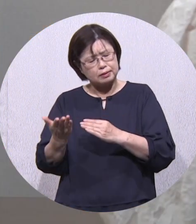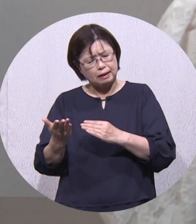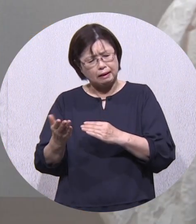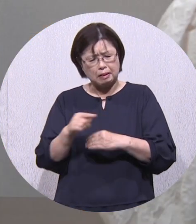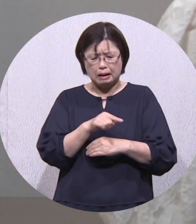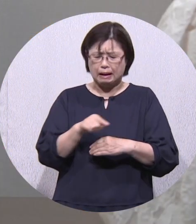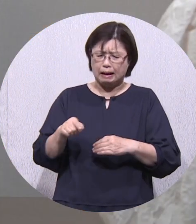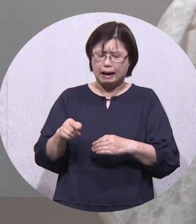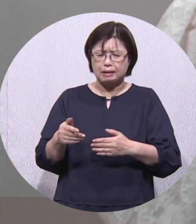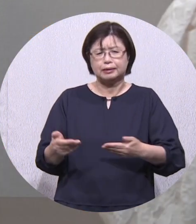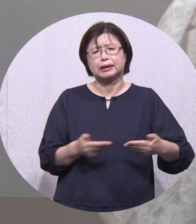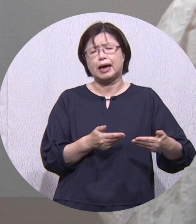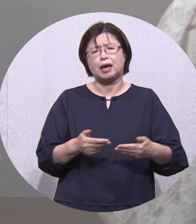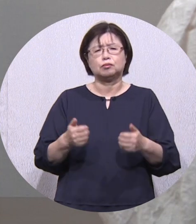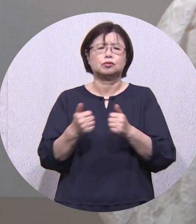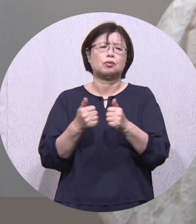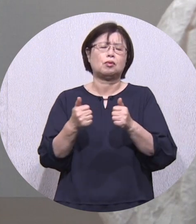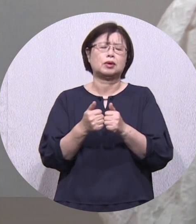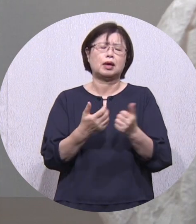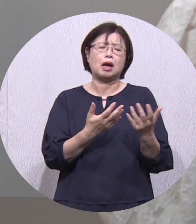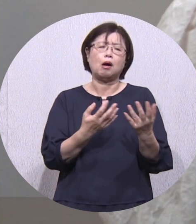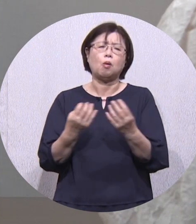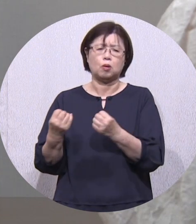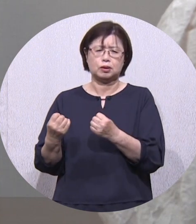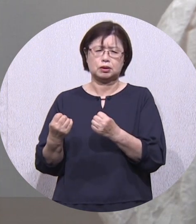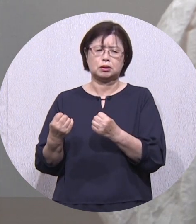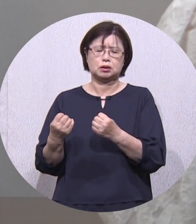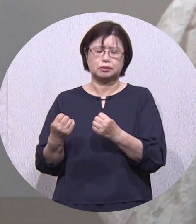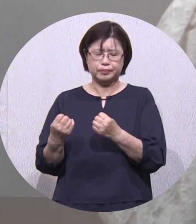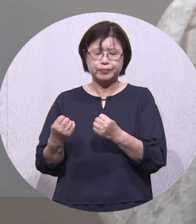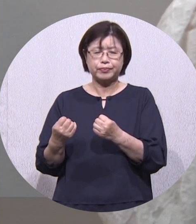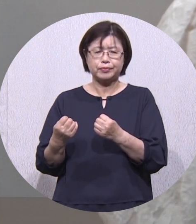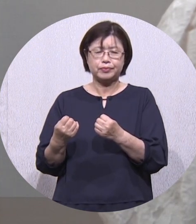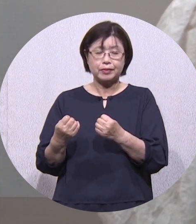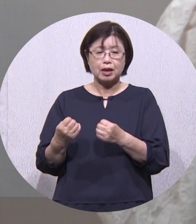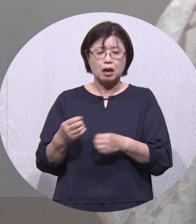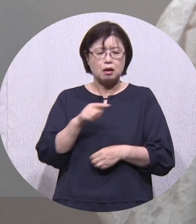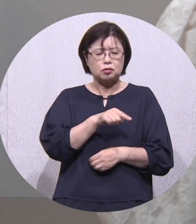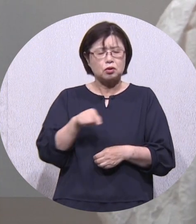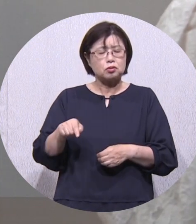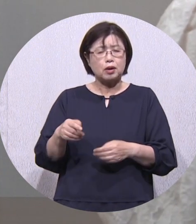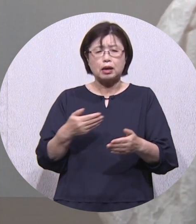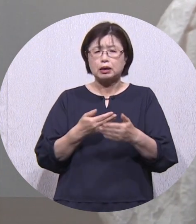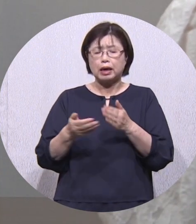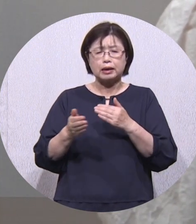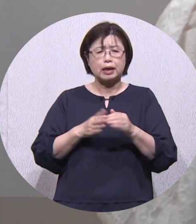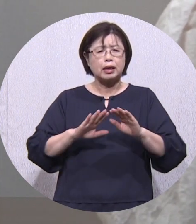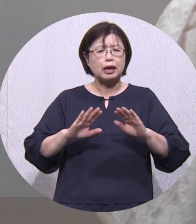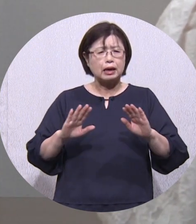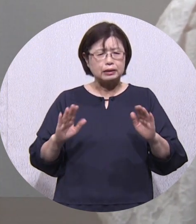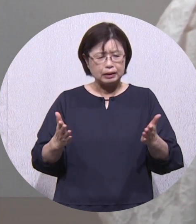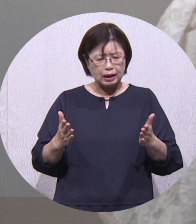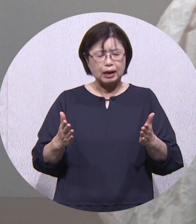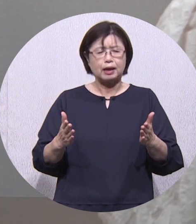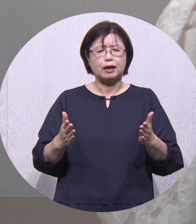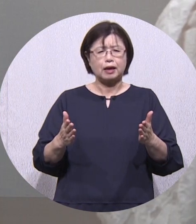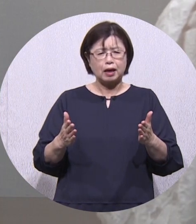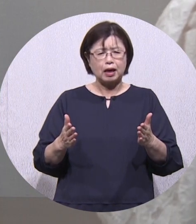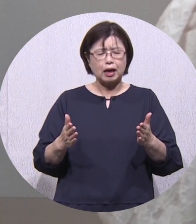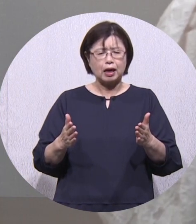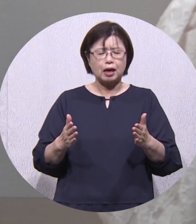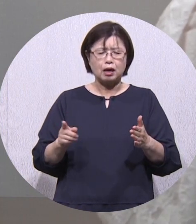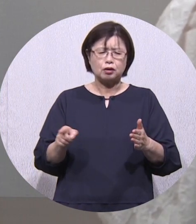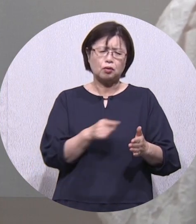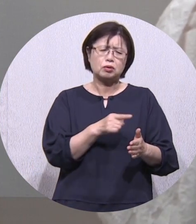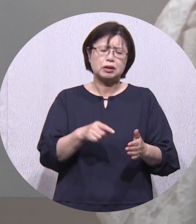学生さんからすると起業という世界ももちろん未知数ですが、就職という世界、ビジネスも未知数で、ど